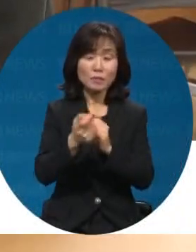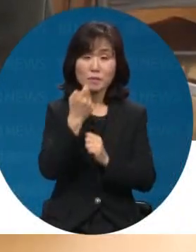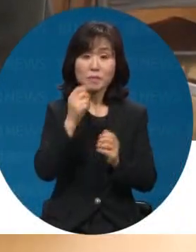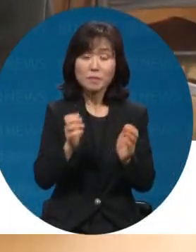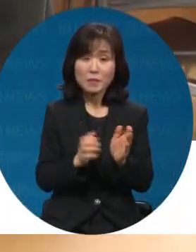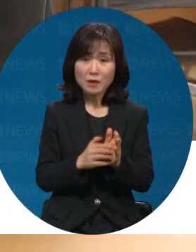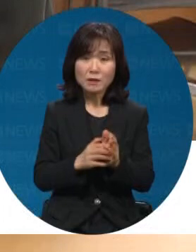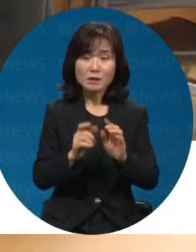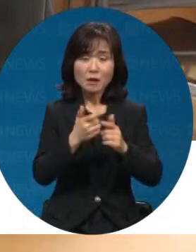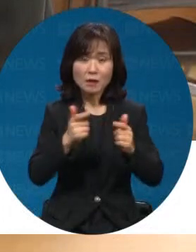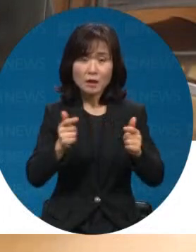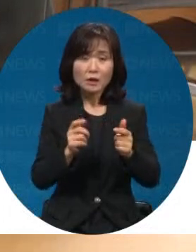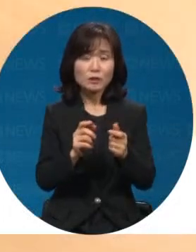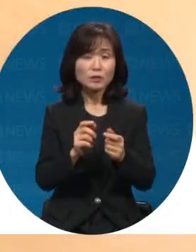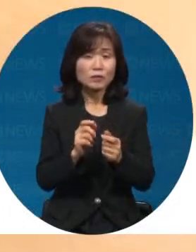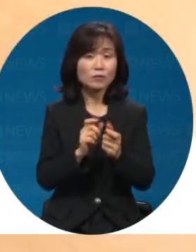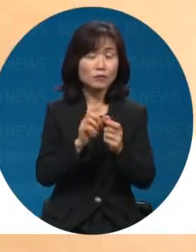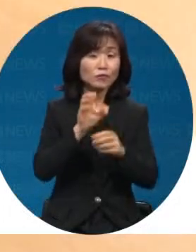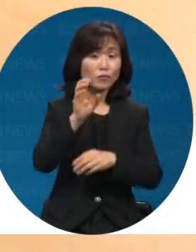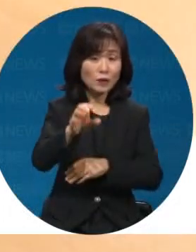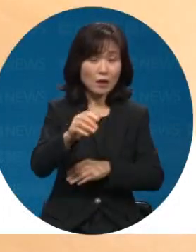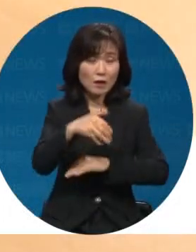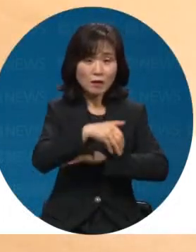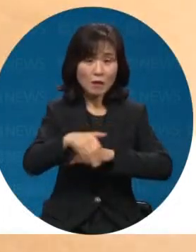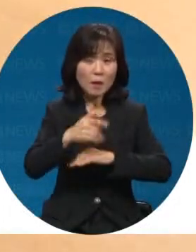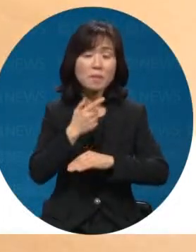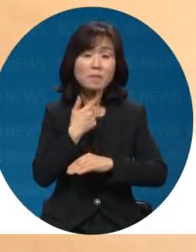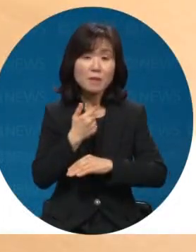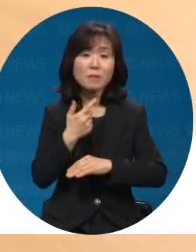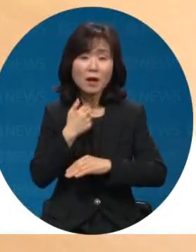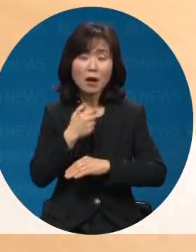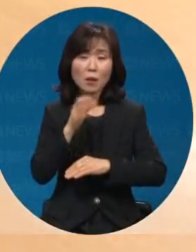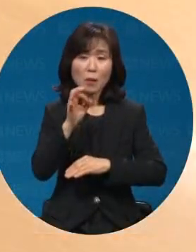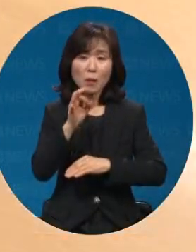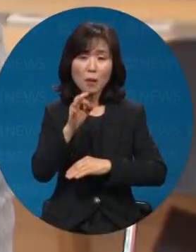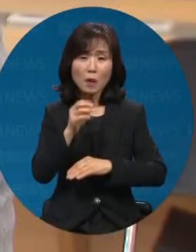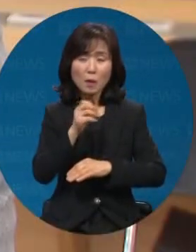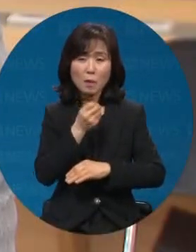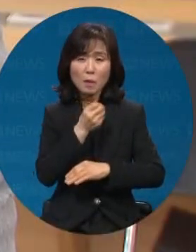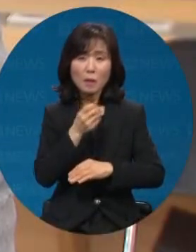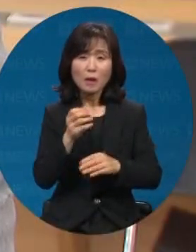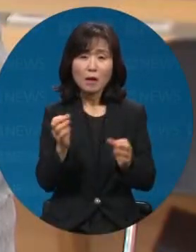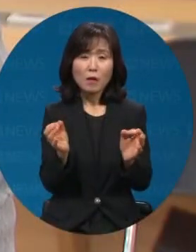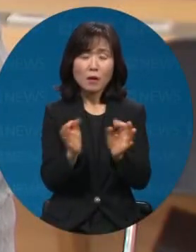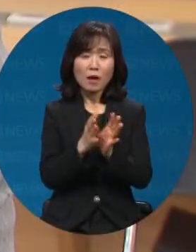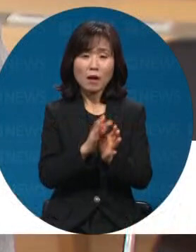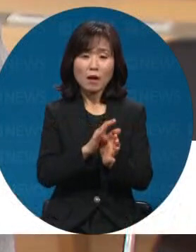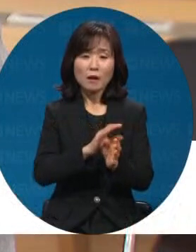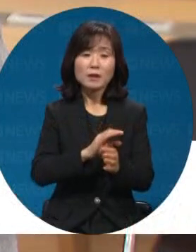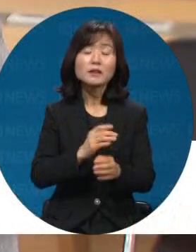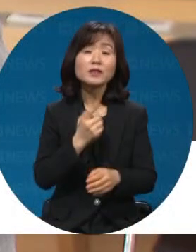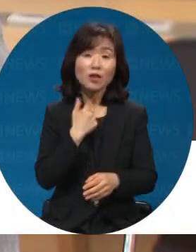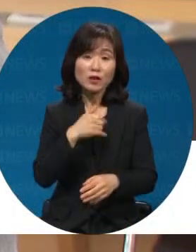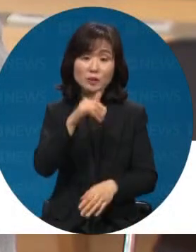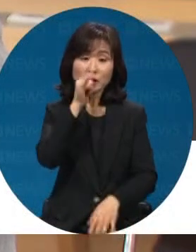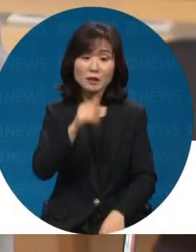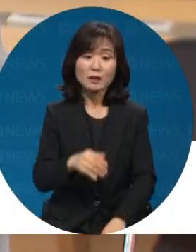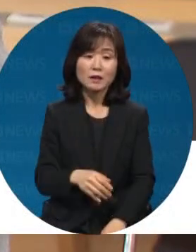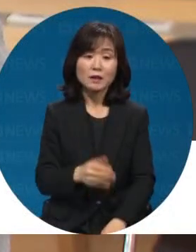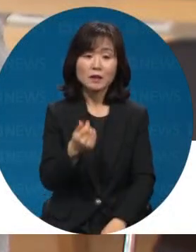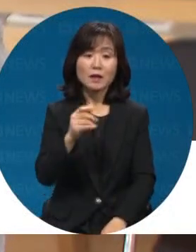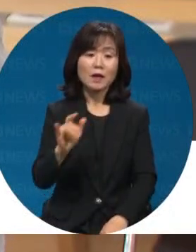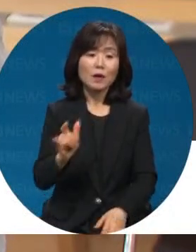다양한 투자전략을 실험 했고 큰 돈을 잃는 경험도 미리 해봤습니다 통공 산업의 만 테마 저로